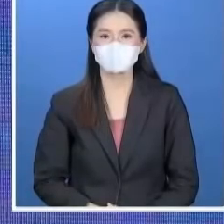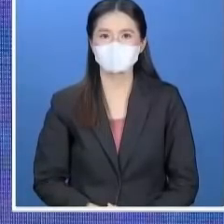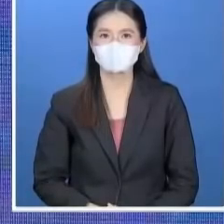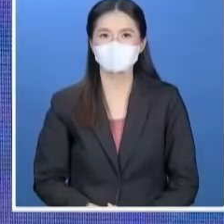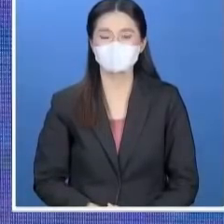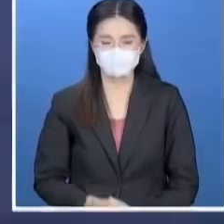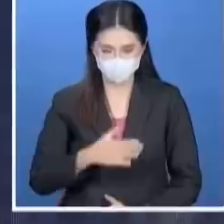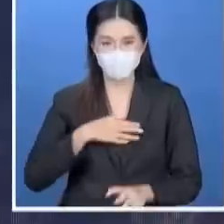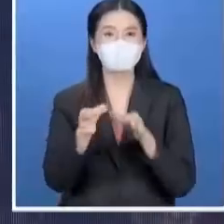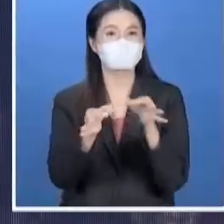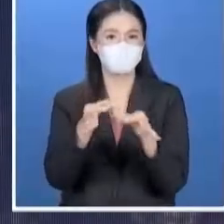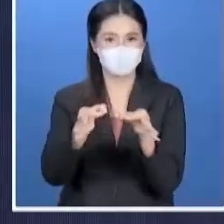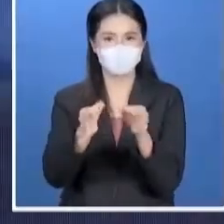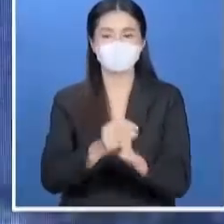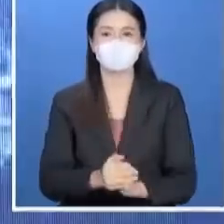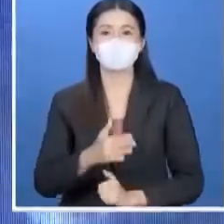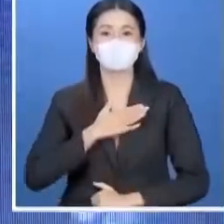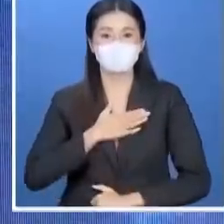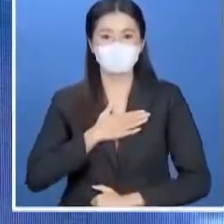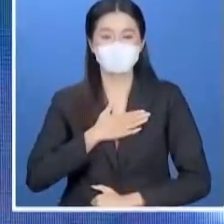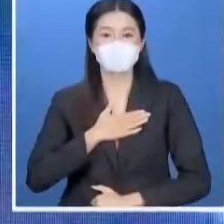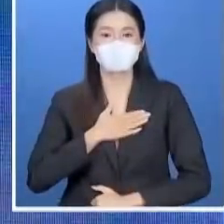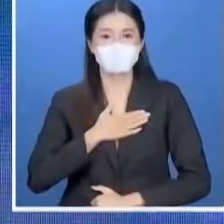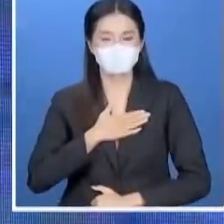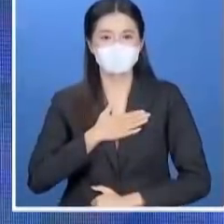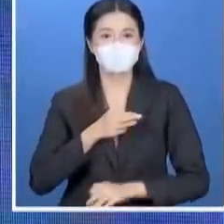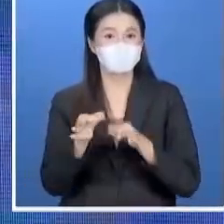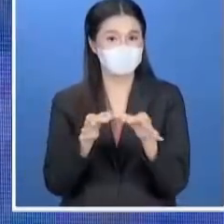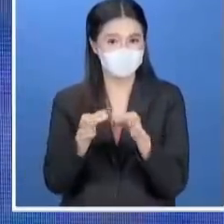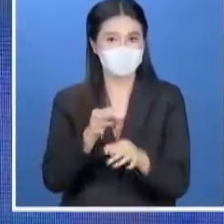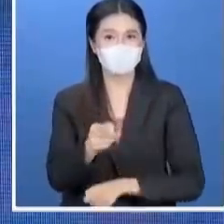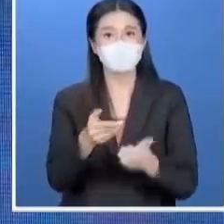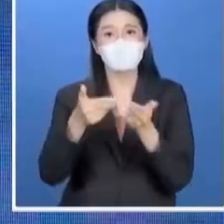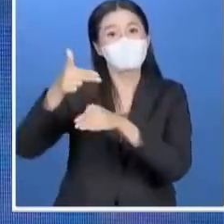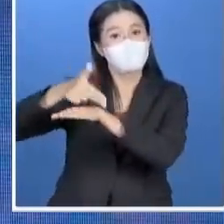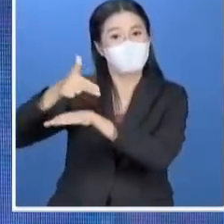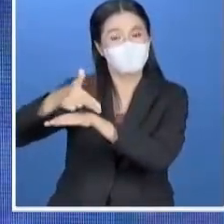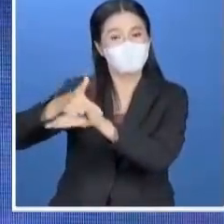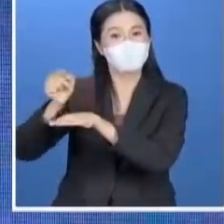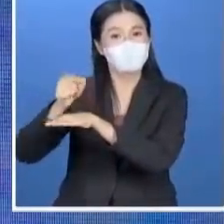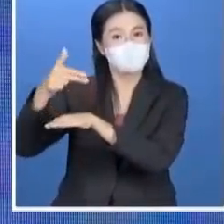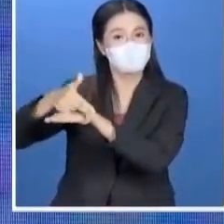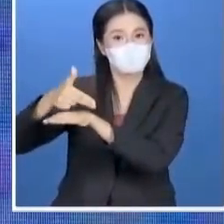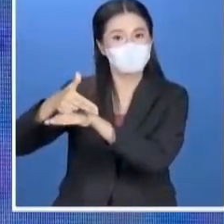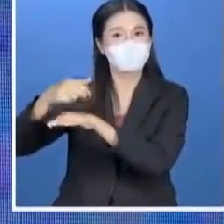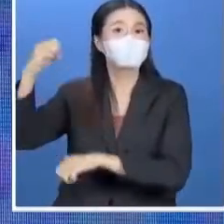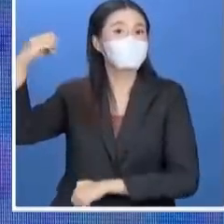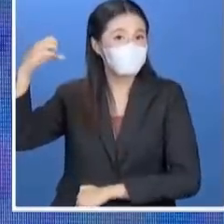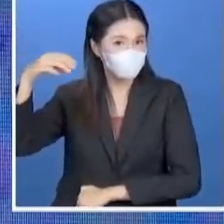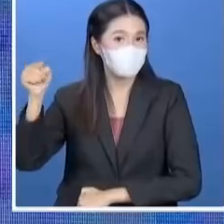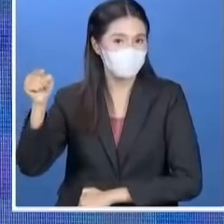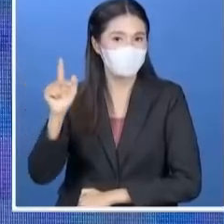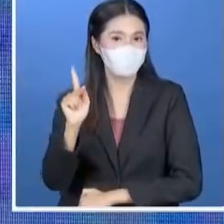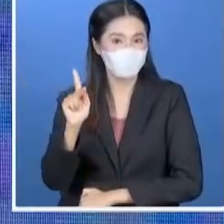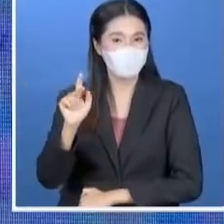ครับผมอธิบายกล้อง จากนั้น6วินาท ีจะเป็นกล้องที่อยู่ฝั่งการฟ้าน